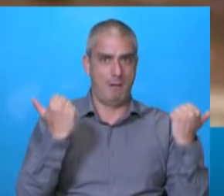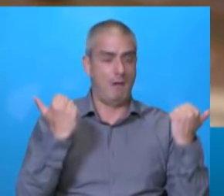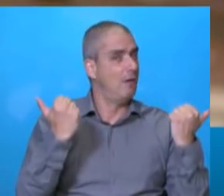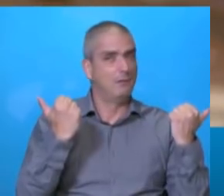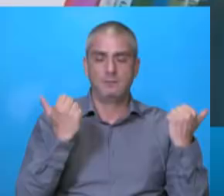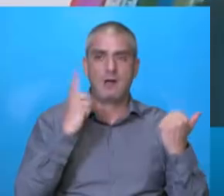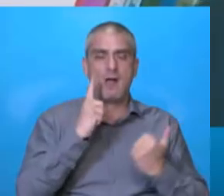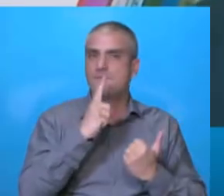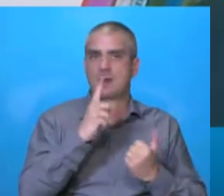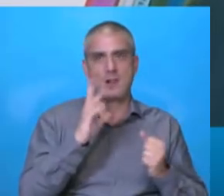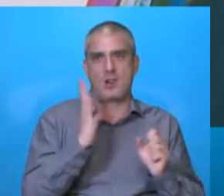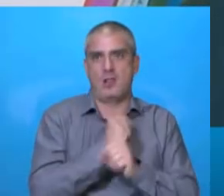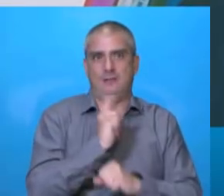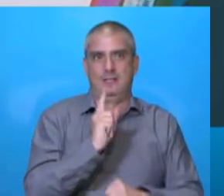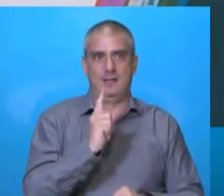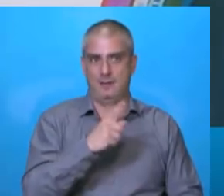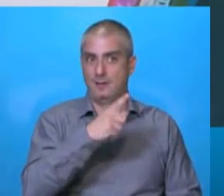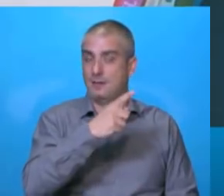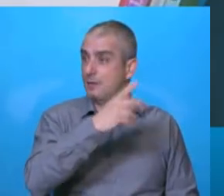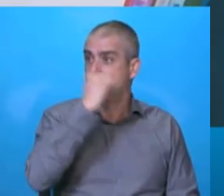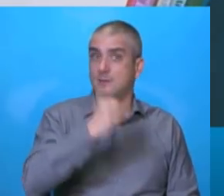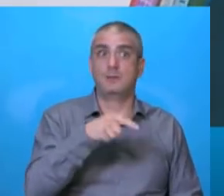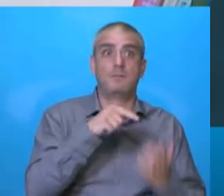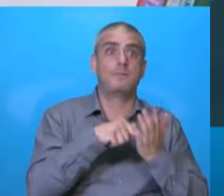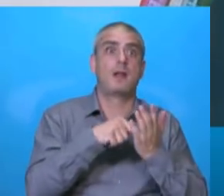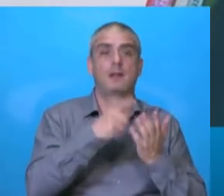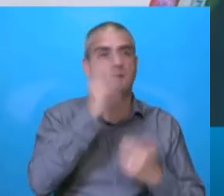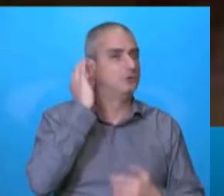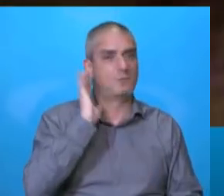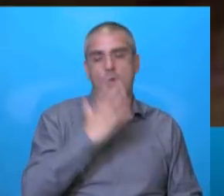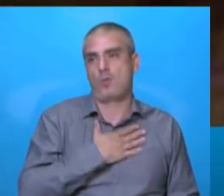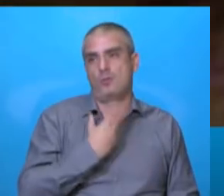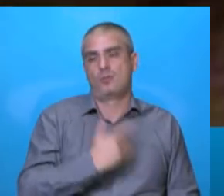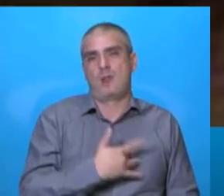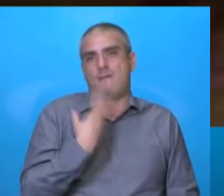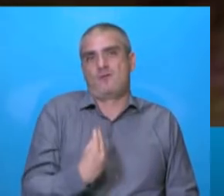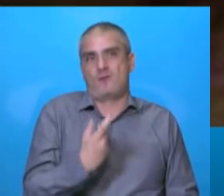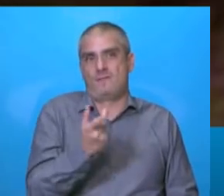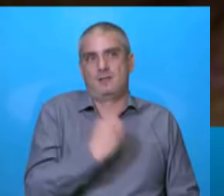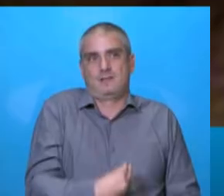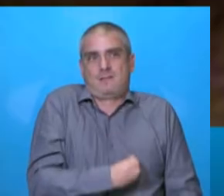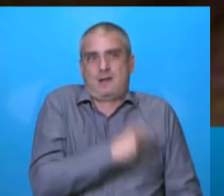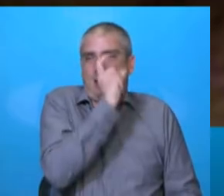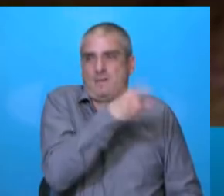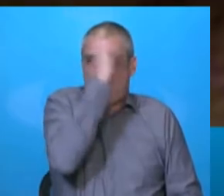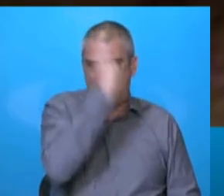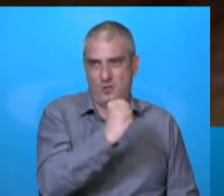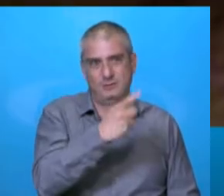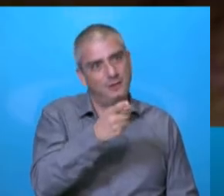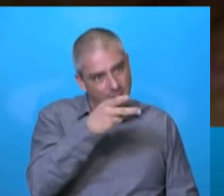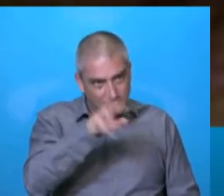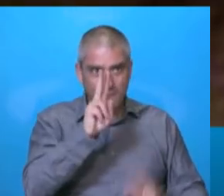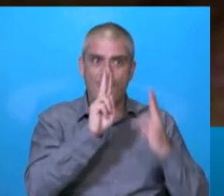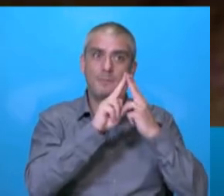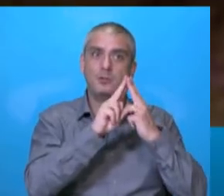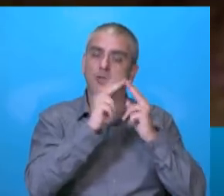לא הספיקה. היא נרצחה כי היא הייתה מאוד מאוד טובת לב ורחמה לרוצח, והלכה לפגישה